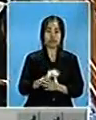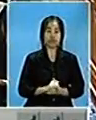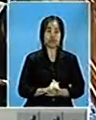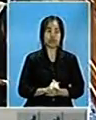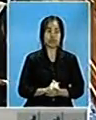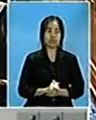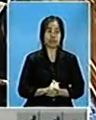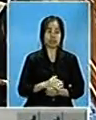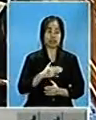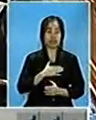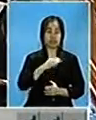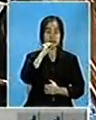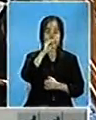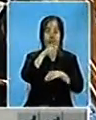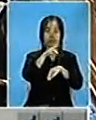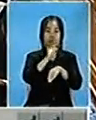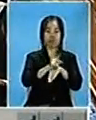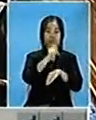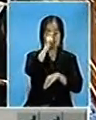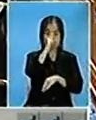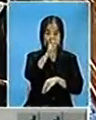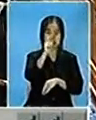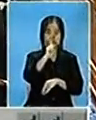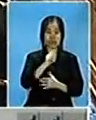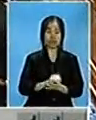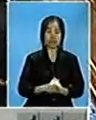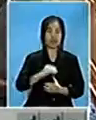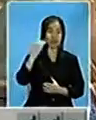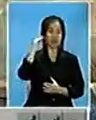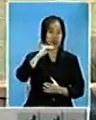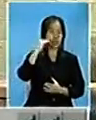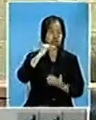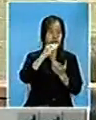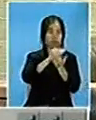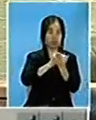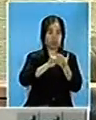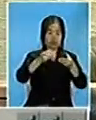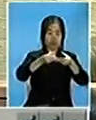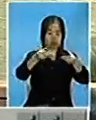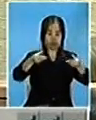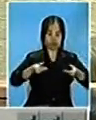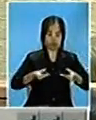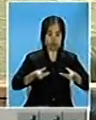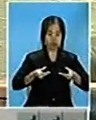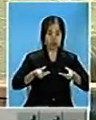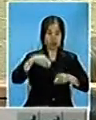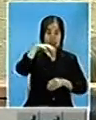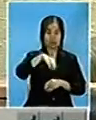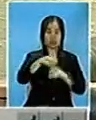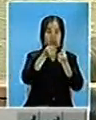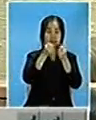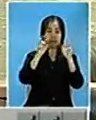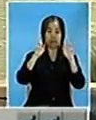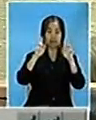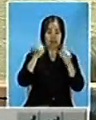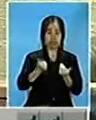ผมต้องกราบเรียนท่านประธานด้วยความเคารพว่าทุกครั้งที่รายงานของคณะองค์กรอิสระเข้ามาชี้แจงในสภ